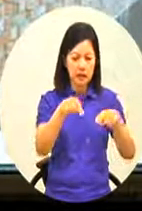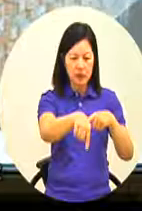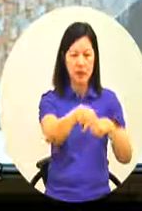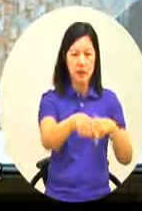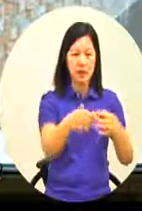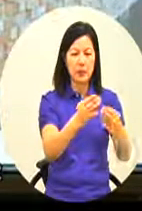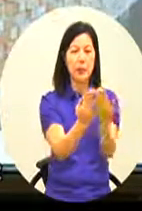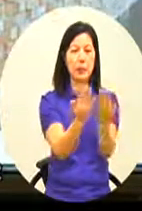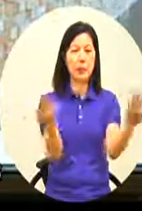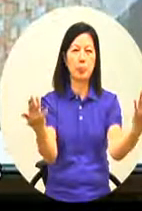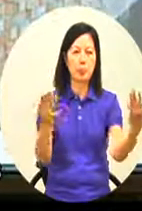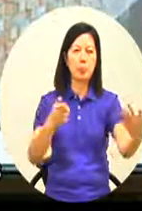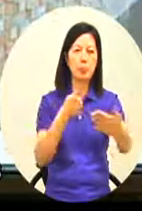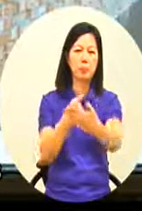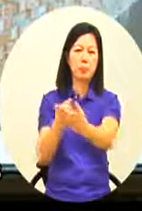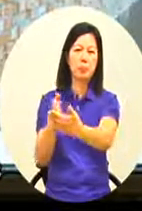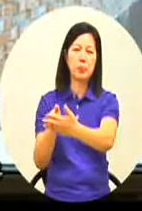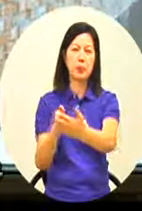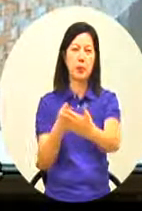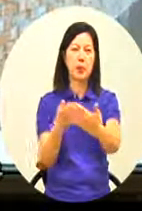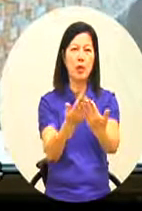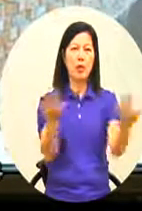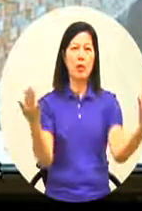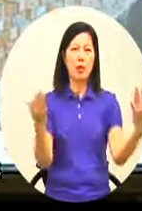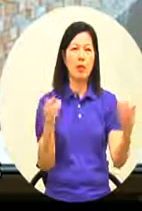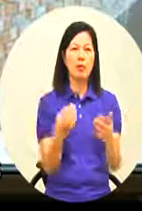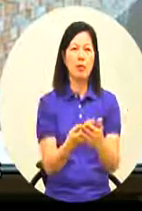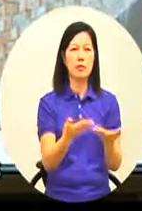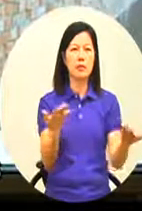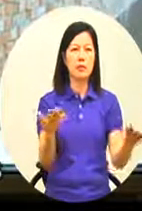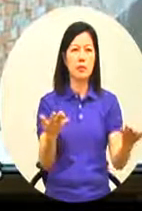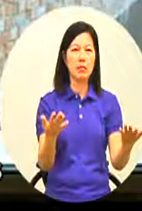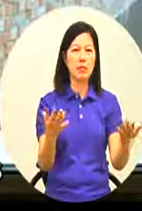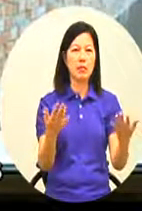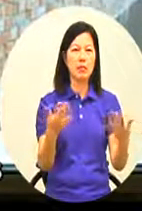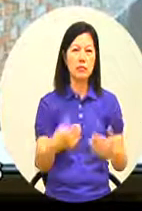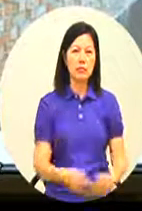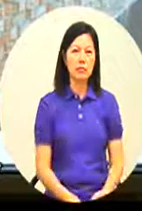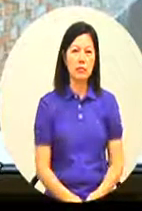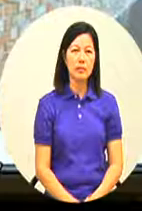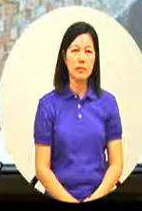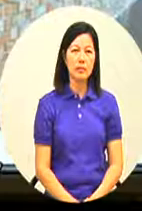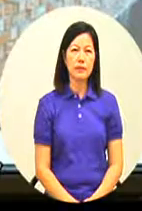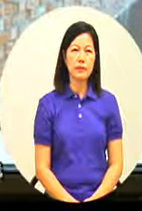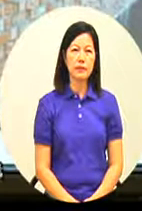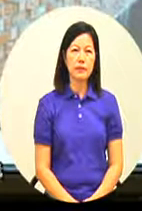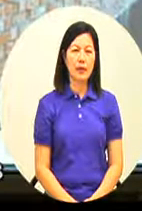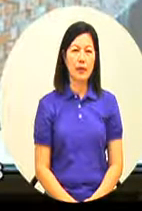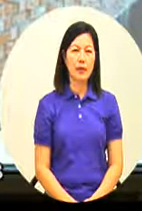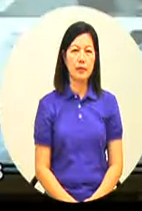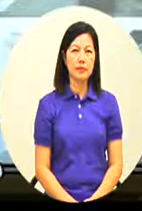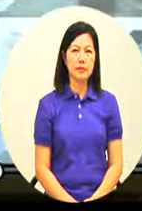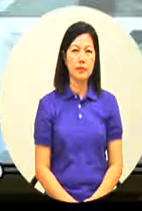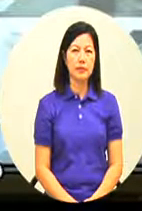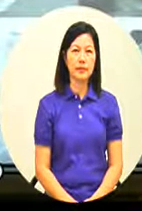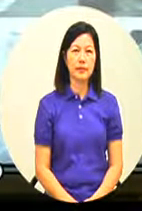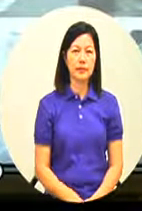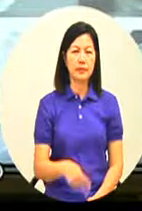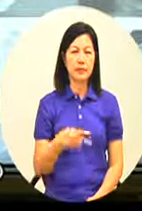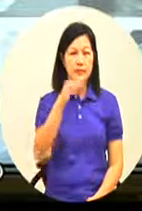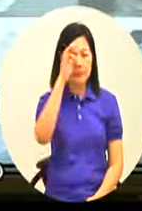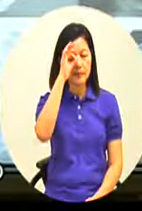伊就一只墙啊呢围起来了，处处的。啊，我再明显让局长再看一下。